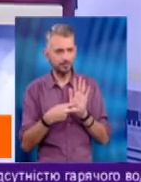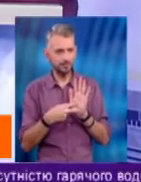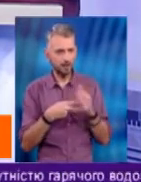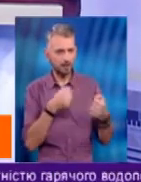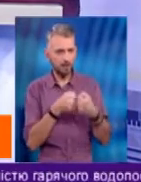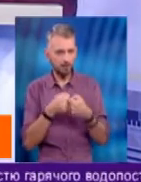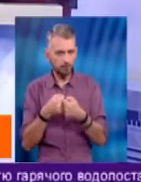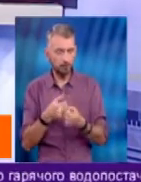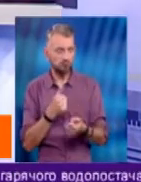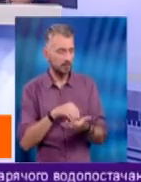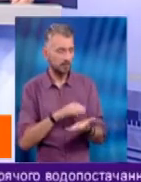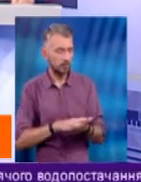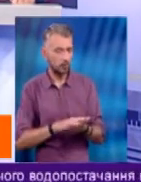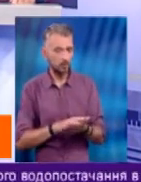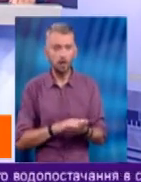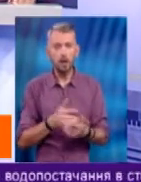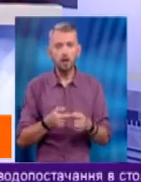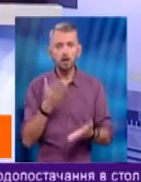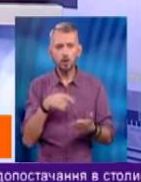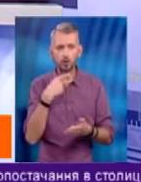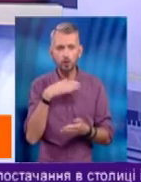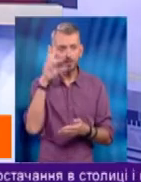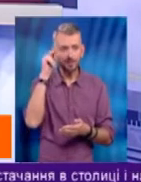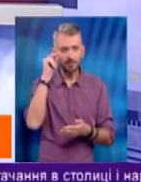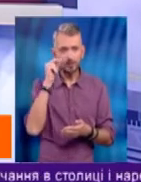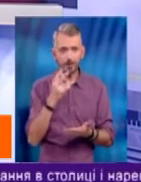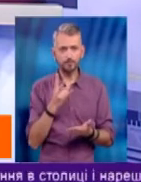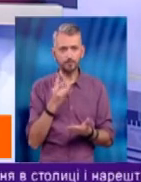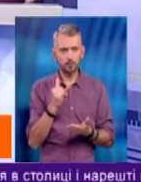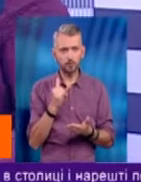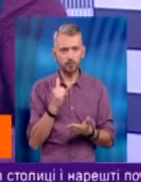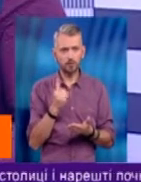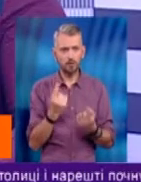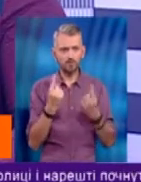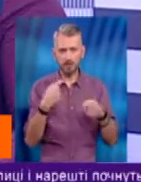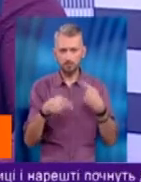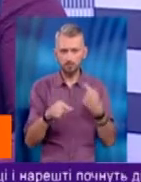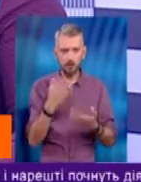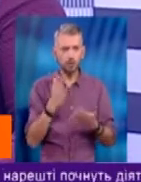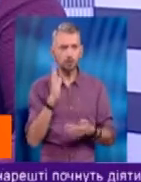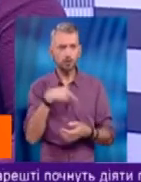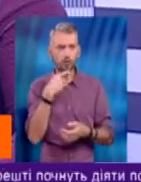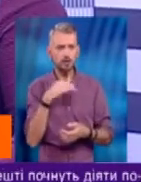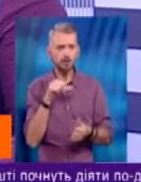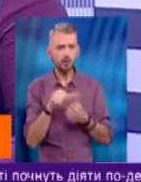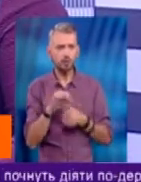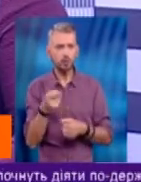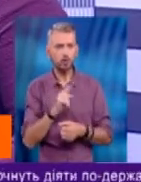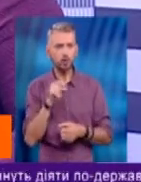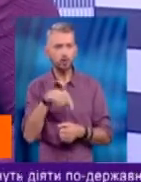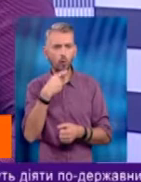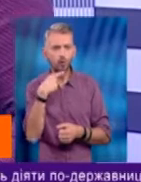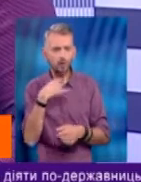235 737 ДТП. Так. Але це, знаєте, якщо там говорити в цифрах, там, є великий дисбаланс. Але якщо ми будемо говорити саме про те, що ви